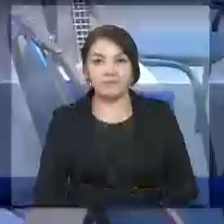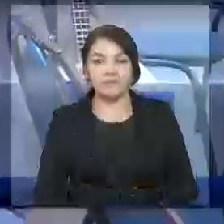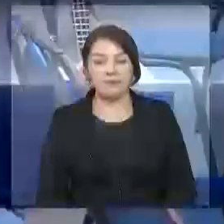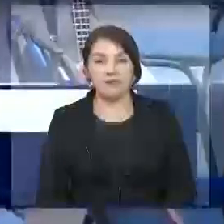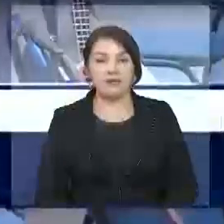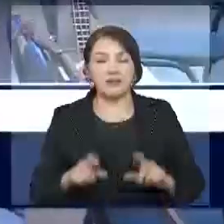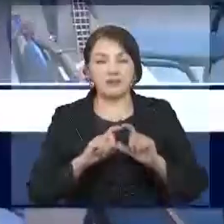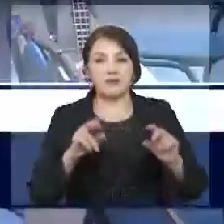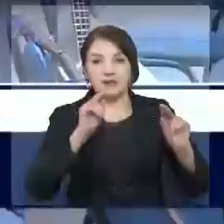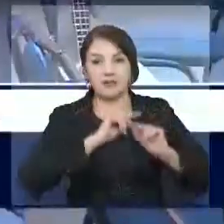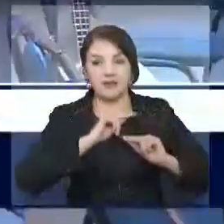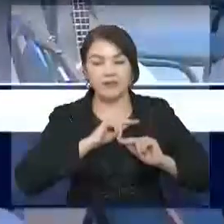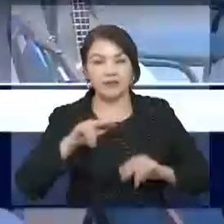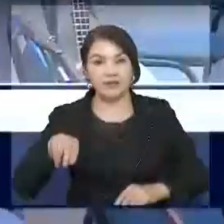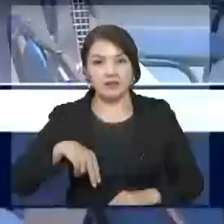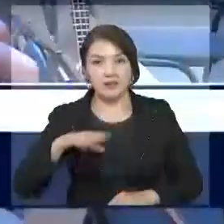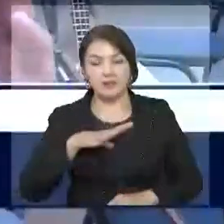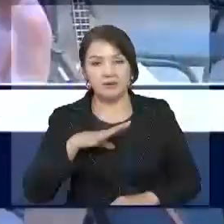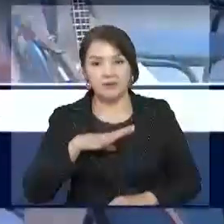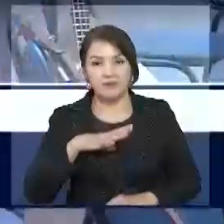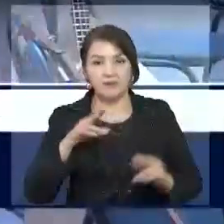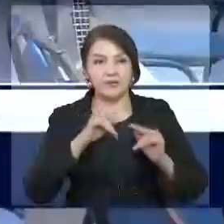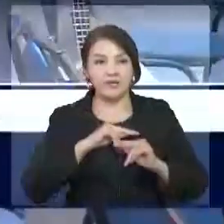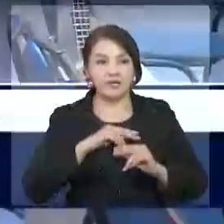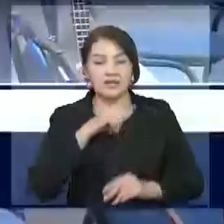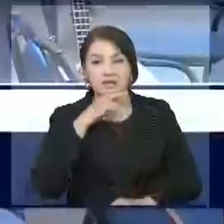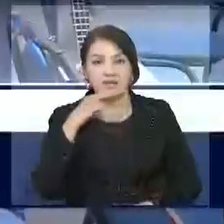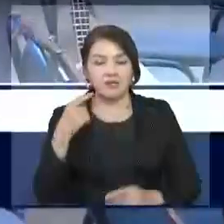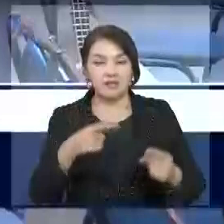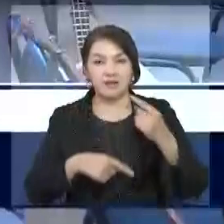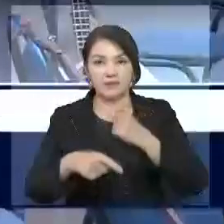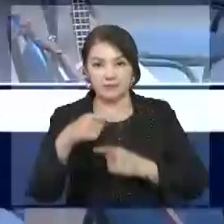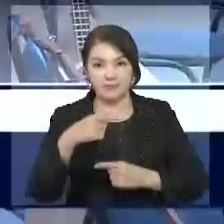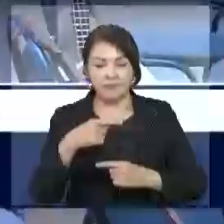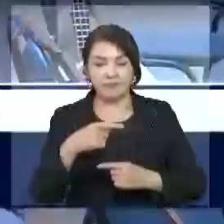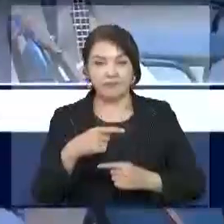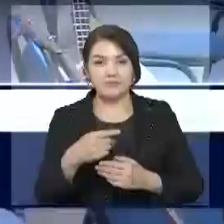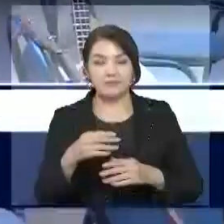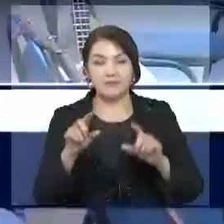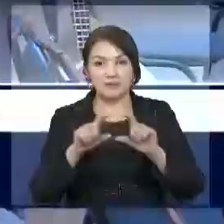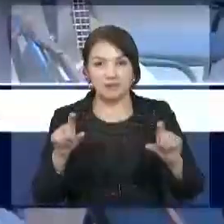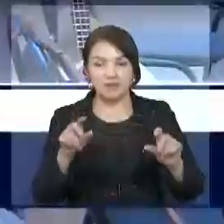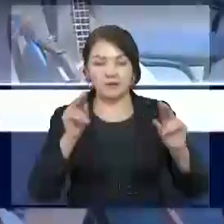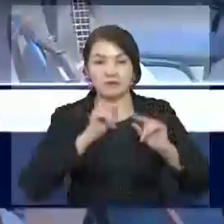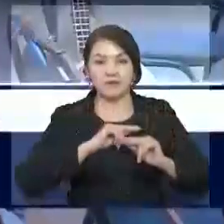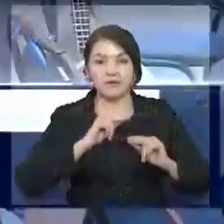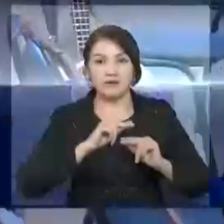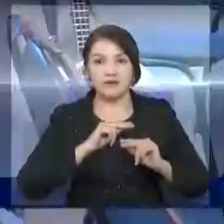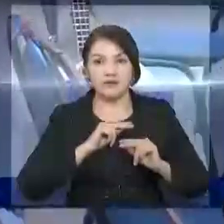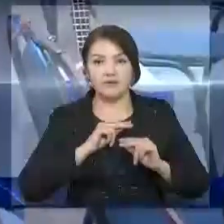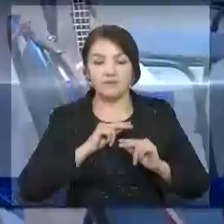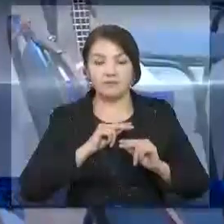жұмыс істедім дедім ғой. Мектеп директор болып районда жұмыс істедім жаңа Россияда. Осында көшіп келгеннен бері мектептерде жұмыс істедім.